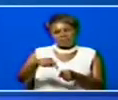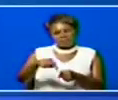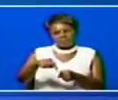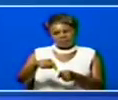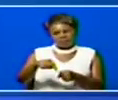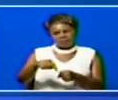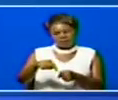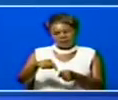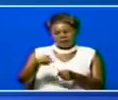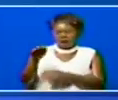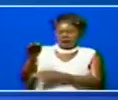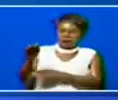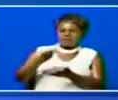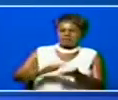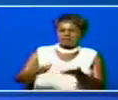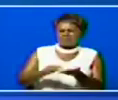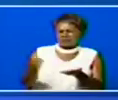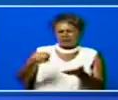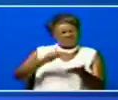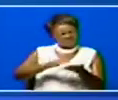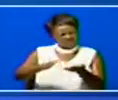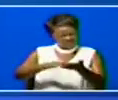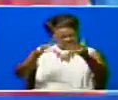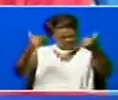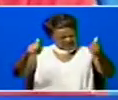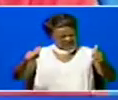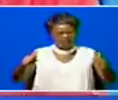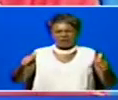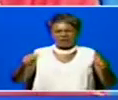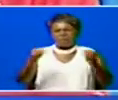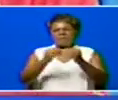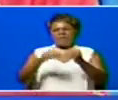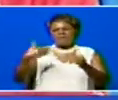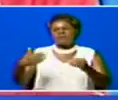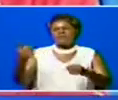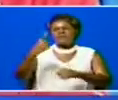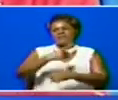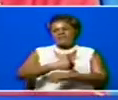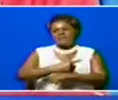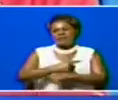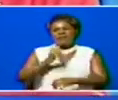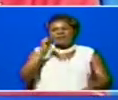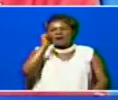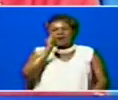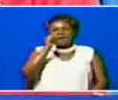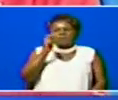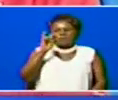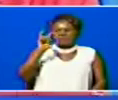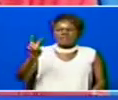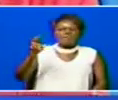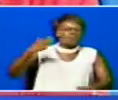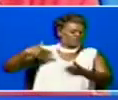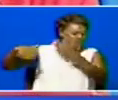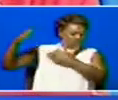wamekuja na wameomba msamaha. Wamewahi? Hawajawahi. Na unakutana nao kila siku? Hawajawahi. Aunti yangu nilimuona kitambo